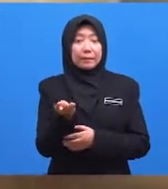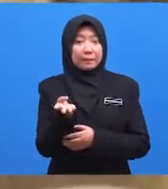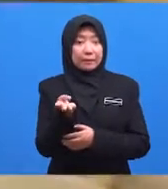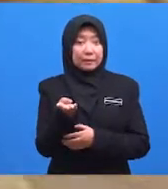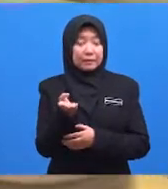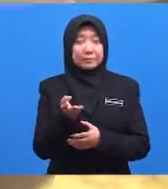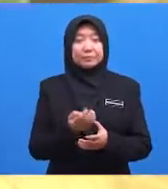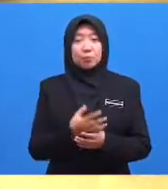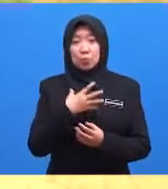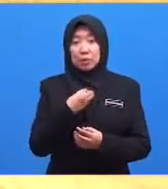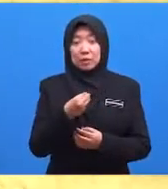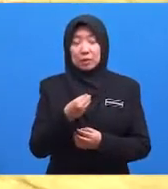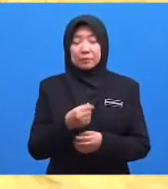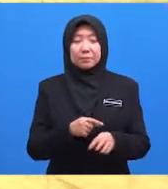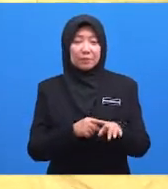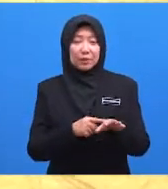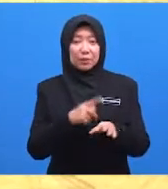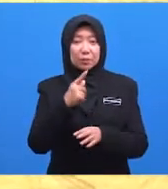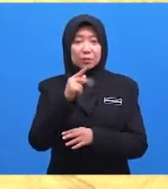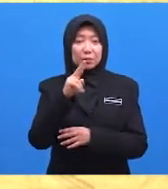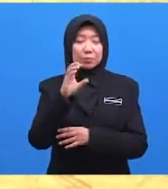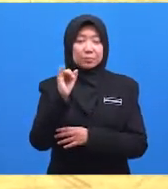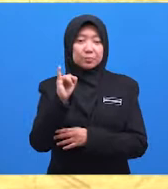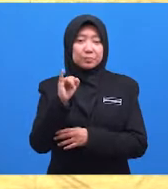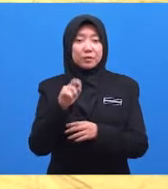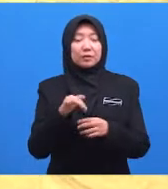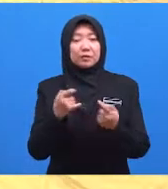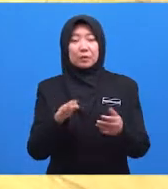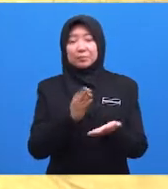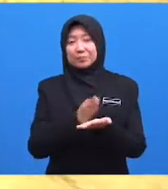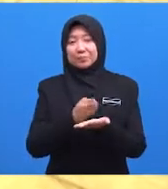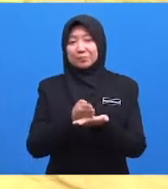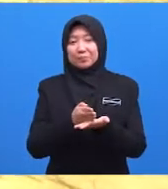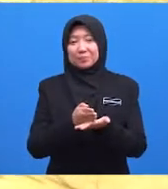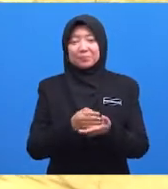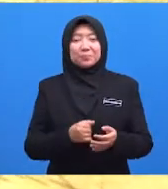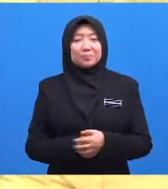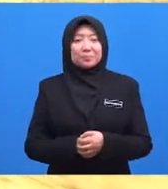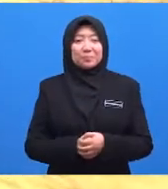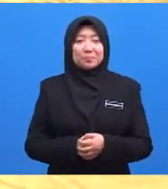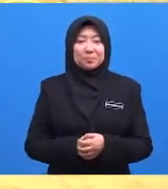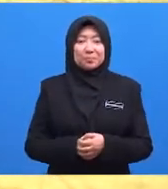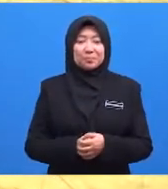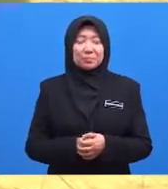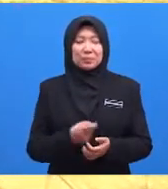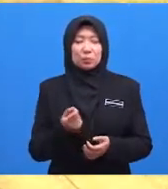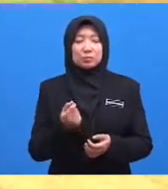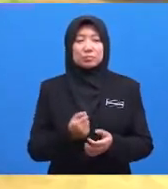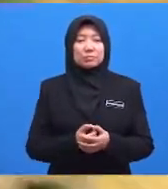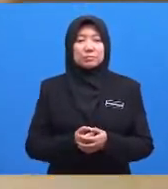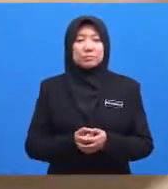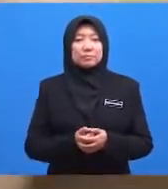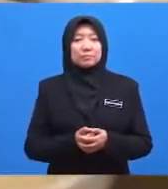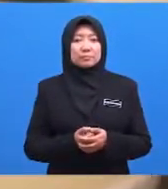putih dengan daun kucai yang telah dihiris halus, dicincang halus.